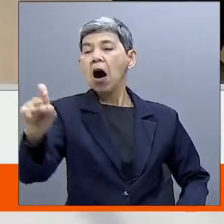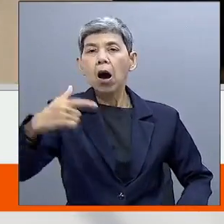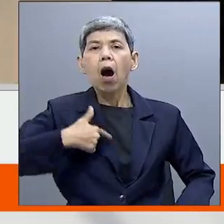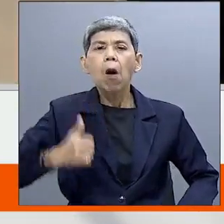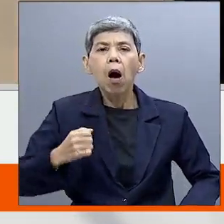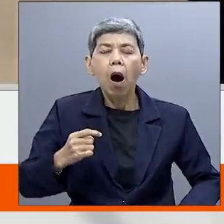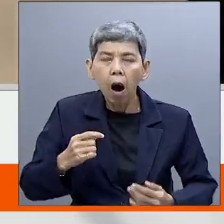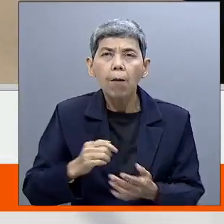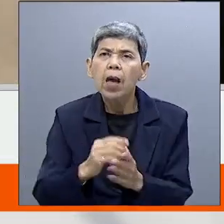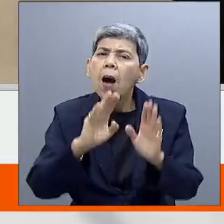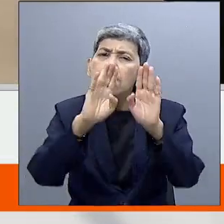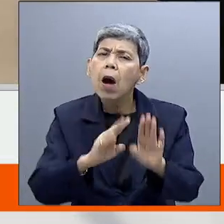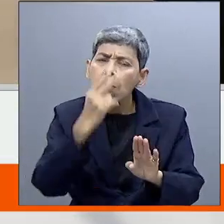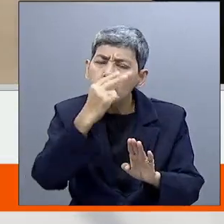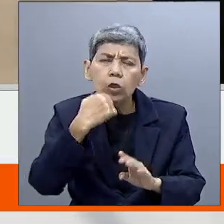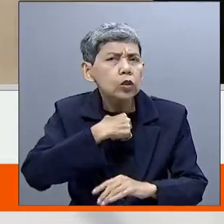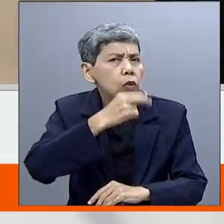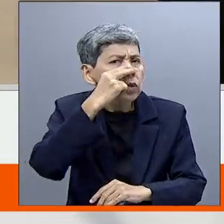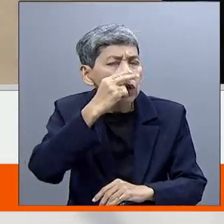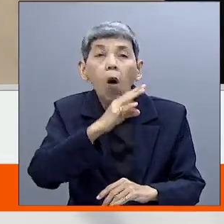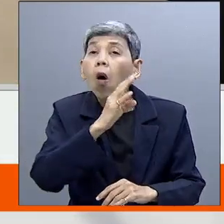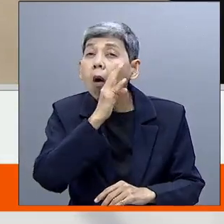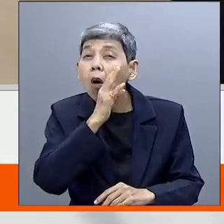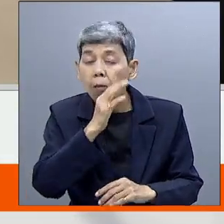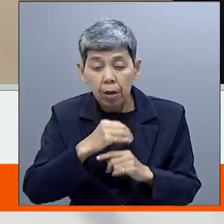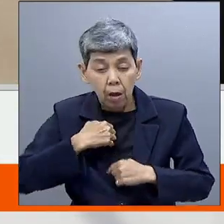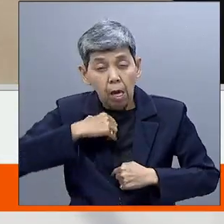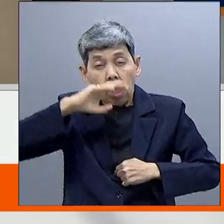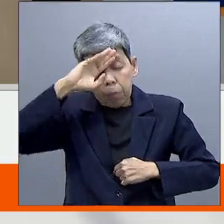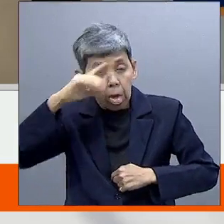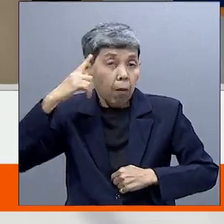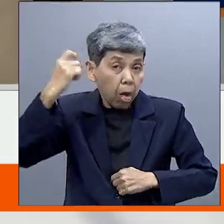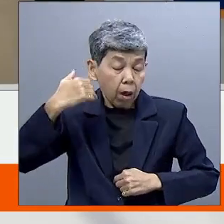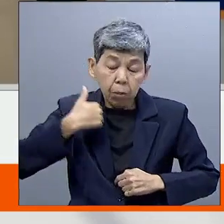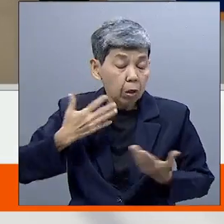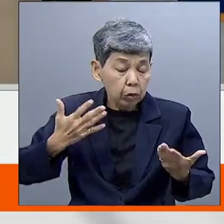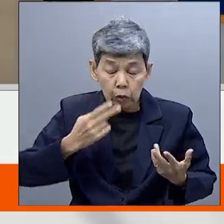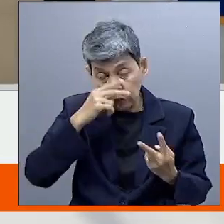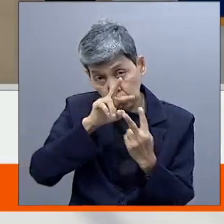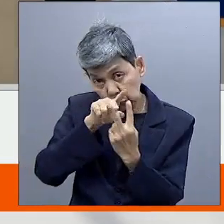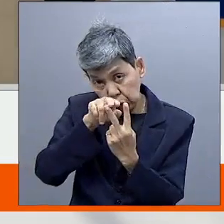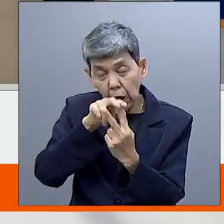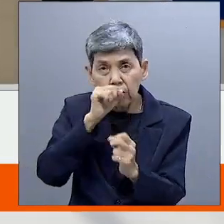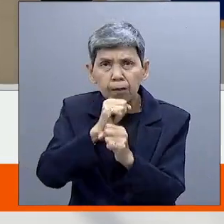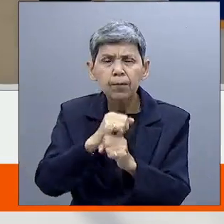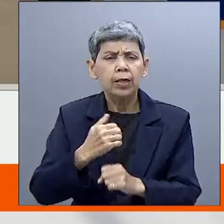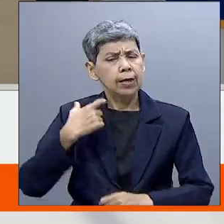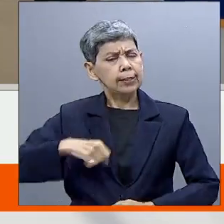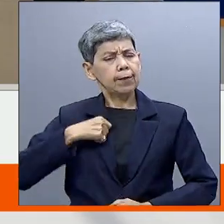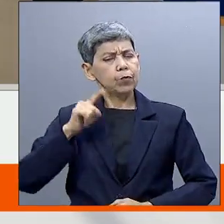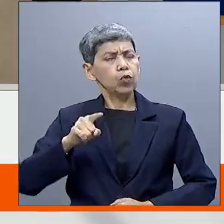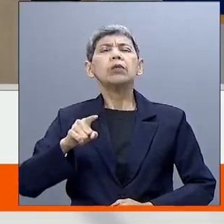ฉะนั้นภาวะแบบนี้เนี่ยเขาก็ต้องได้ถ้าเกิดว่าเขาป่วยเขาหรือไม่ป่วยก็ตามเขาทางผู้รักษาก็จะให้รับโ